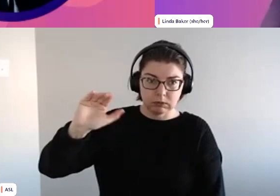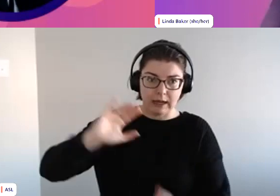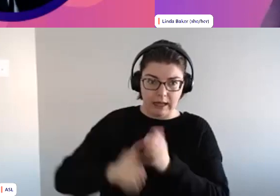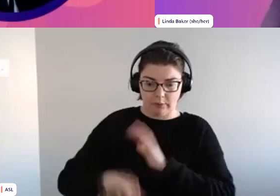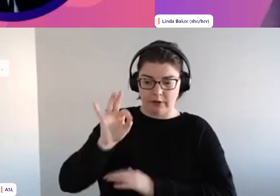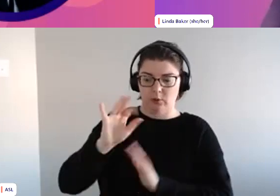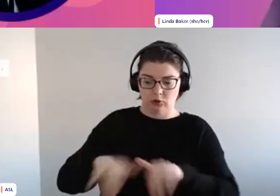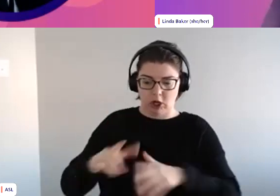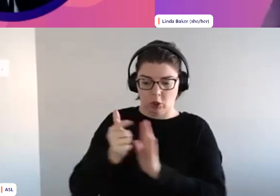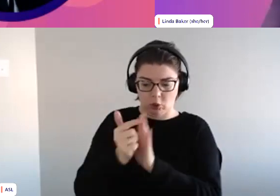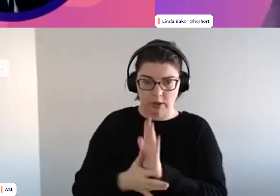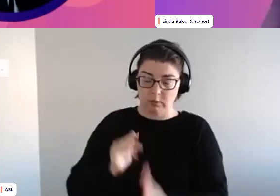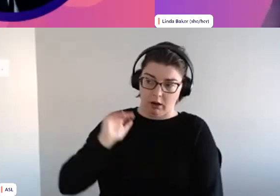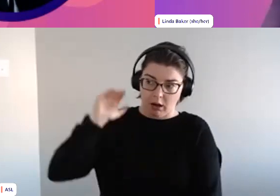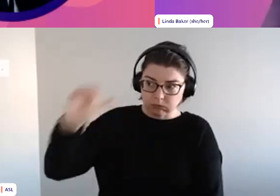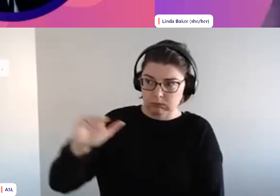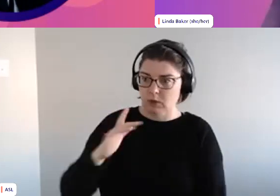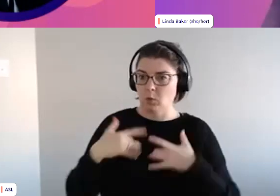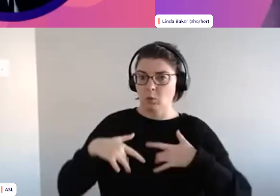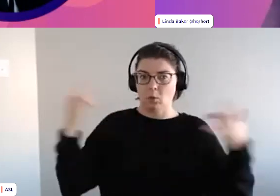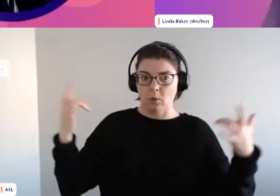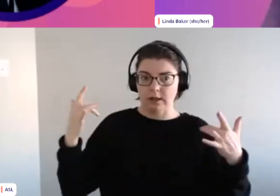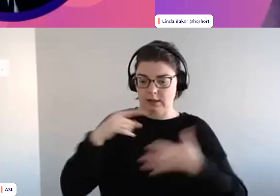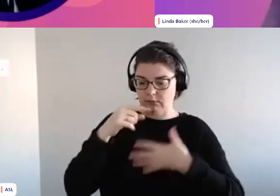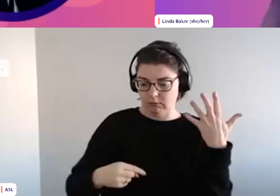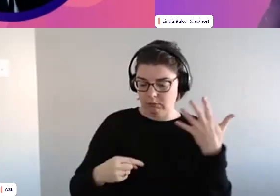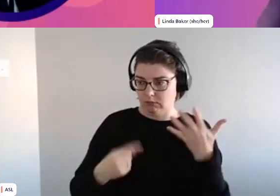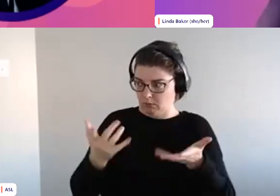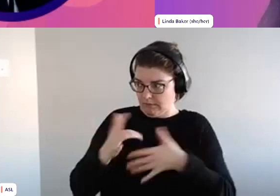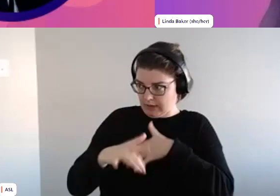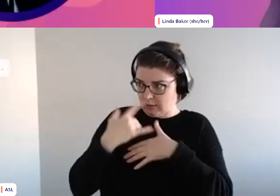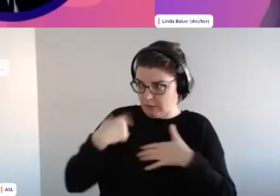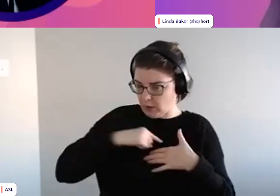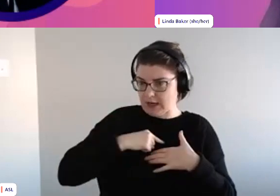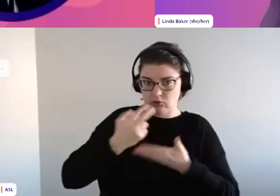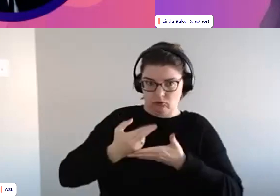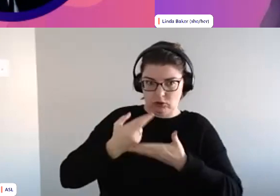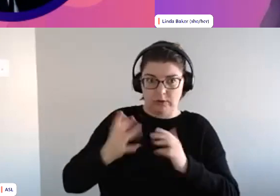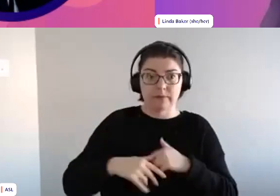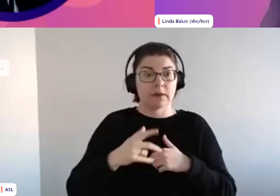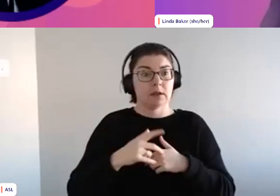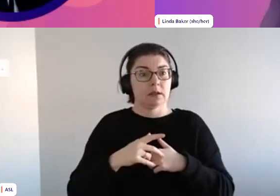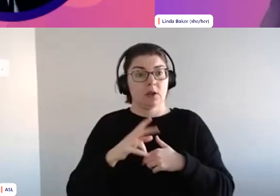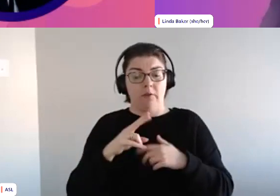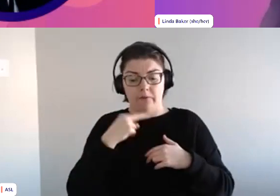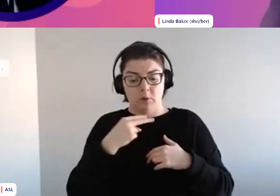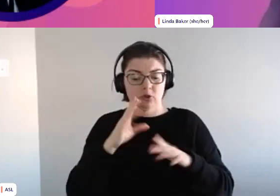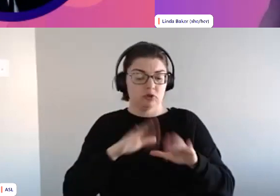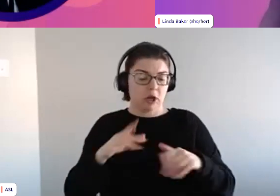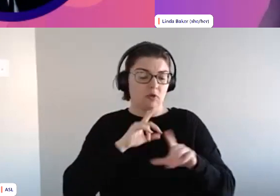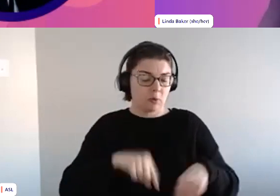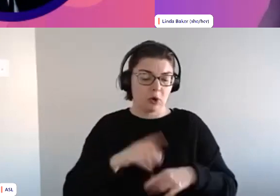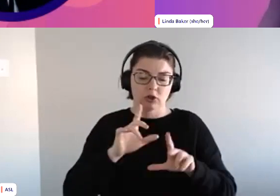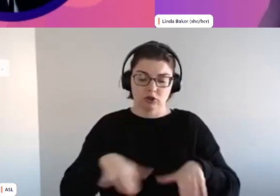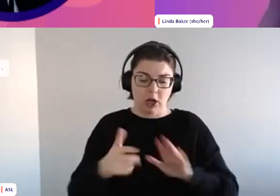quelle province c'est ce que ma famille a fait c'est la façon dont on a pu contacter un avocat parce qu'on